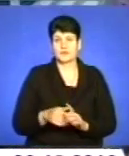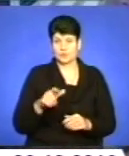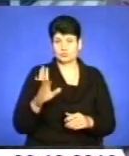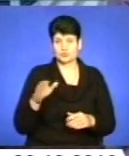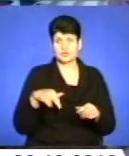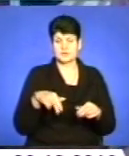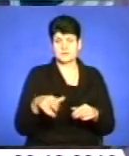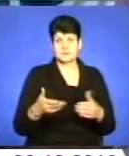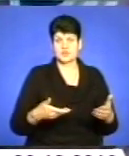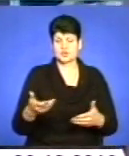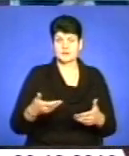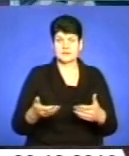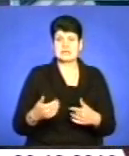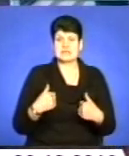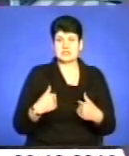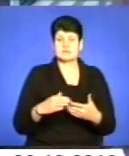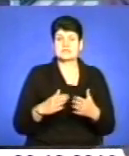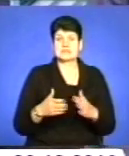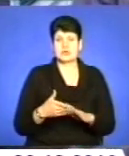пішком. З нашим станом